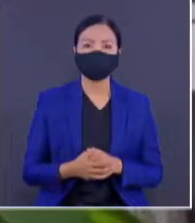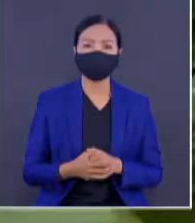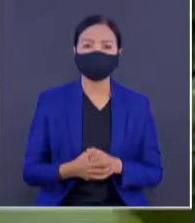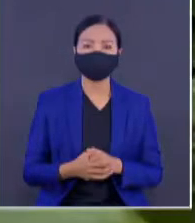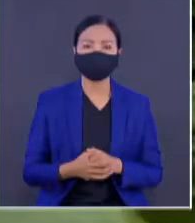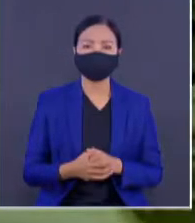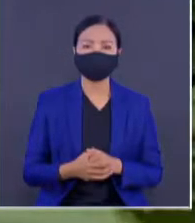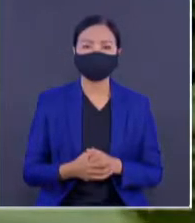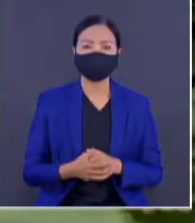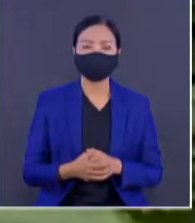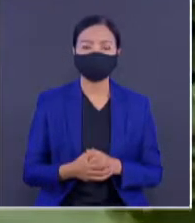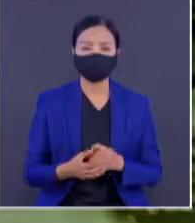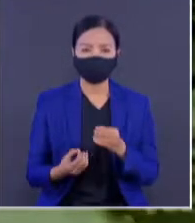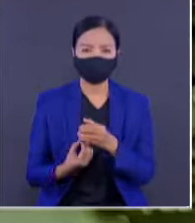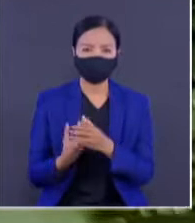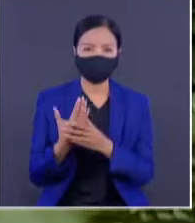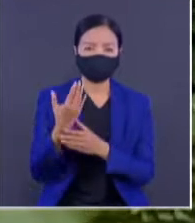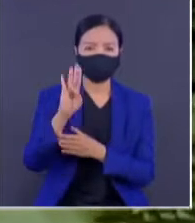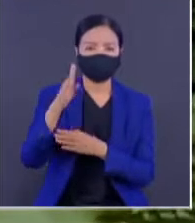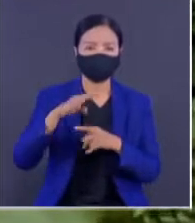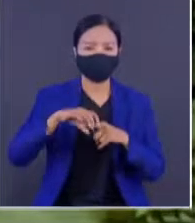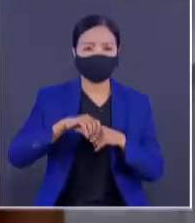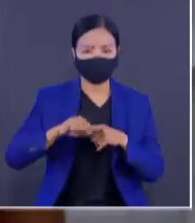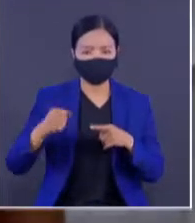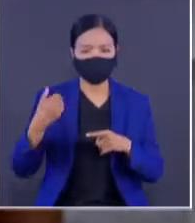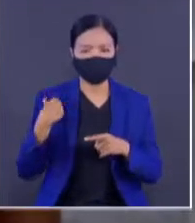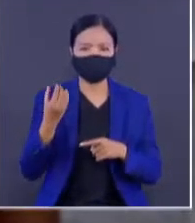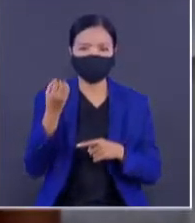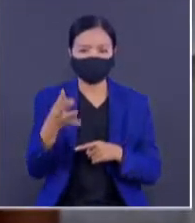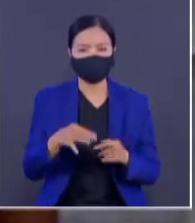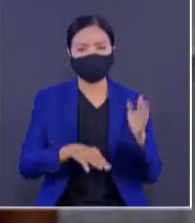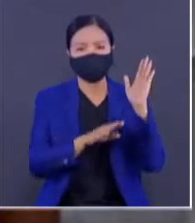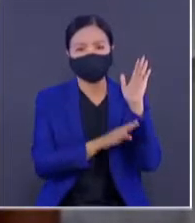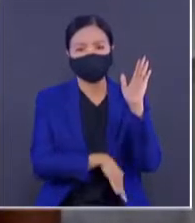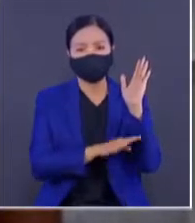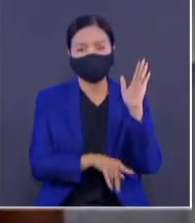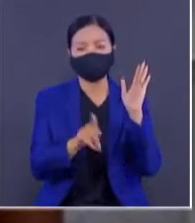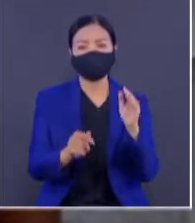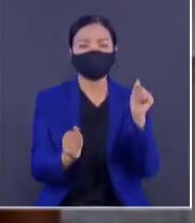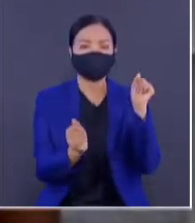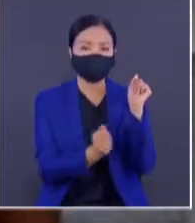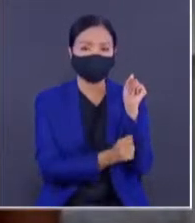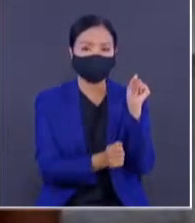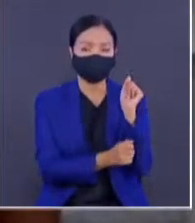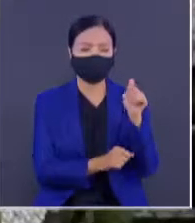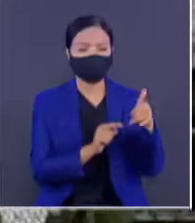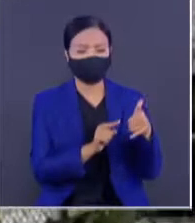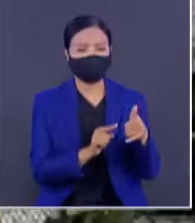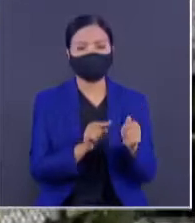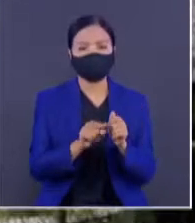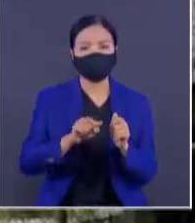พืชกระท่อมครับเป็นพืชที่ปลูกมากในเขตพื้นที่ภาคใต้นะครับทำให้นายสุภชัยเกิดสุขซึ่งเป็นกำนันตำบลทับปริกอำเภอเมืองจังหวัดกระ